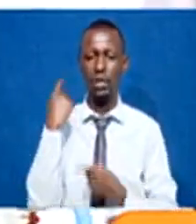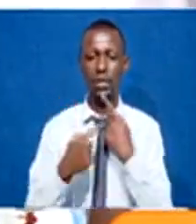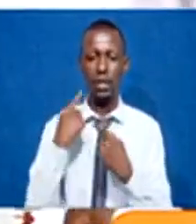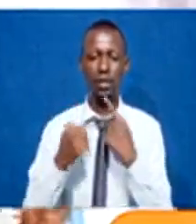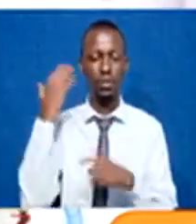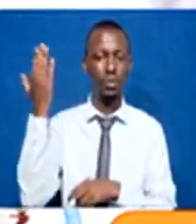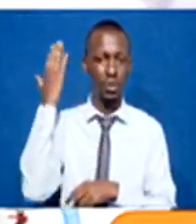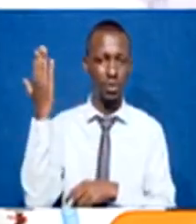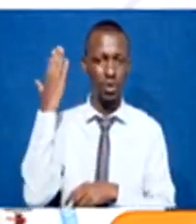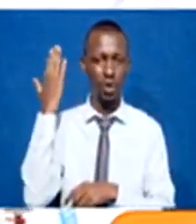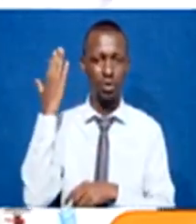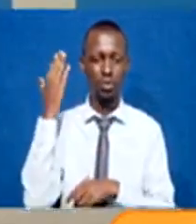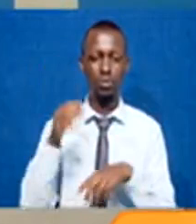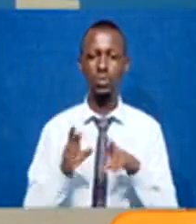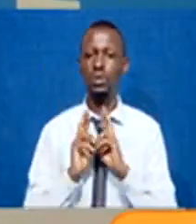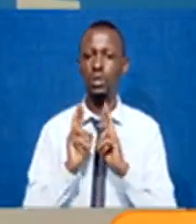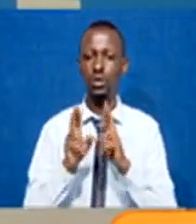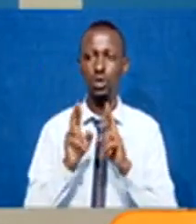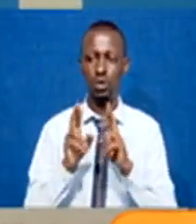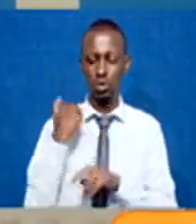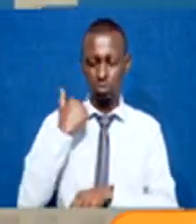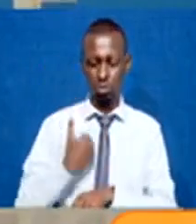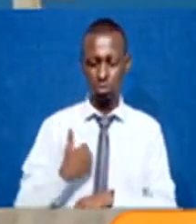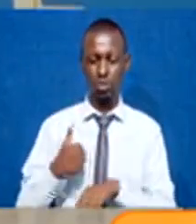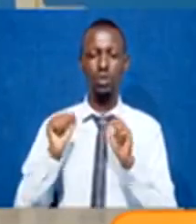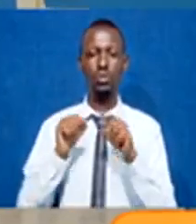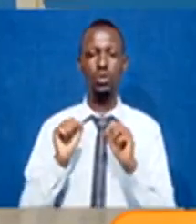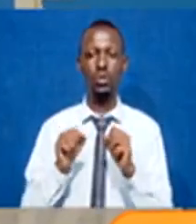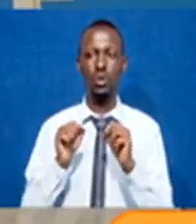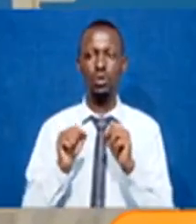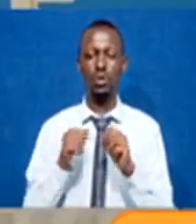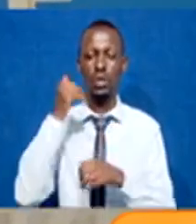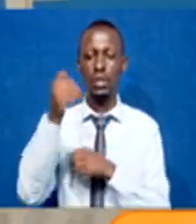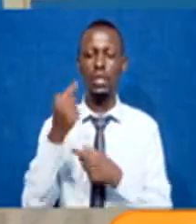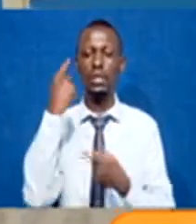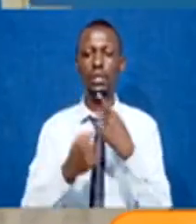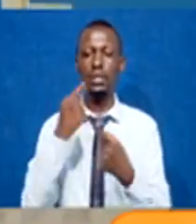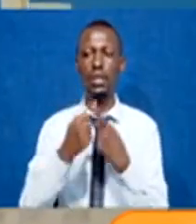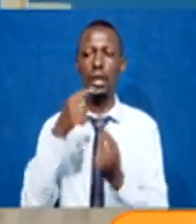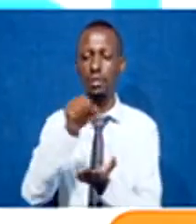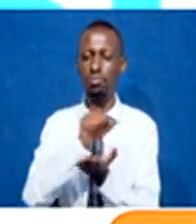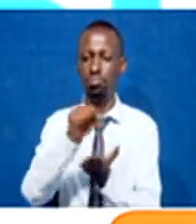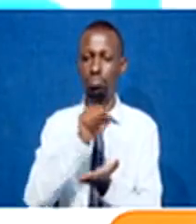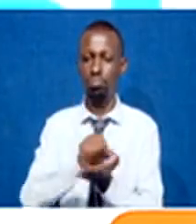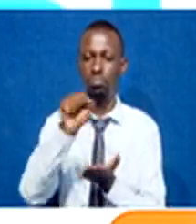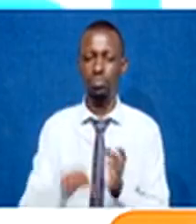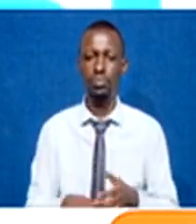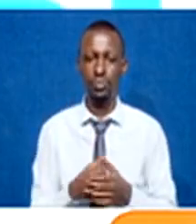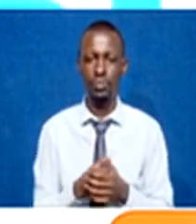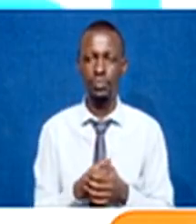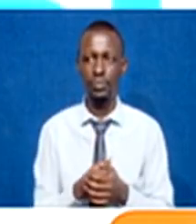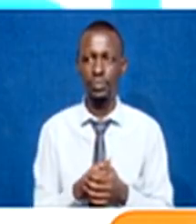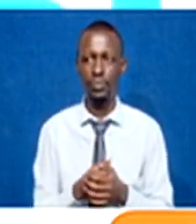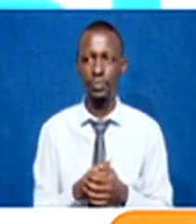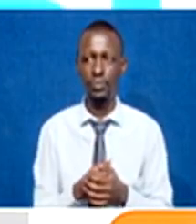uliopita, huku matokeo ya utafiti huu yakitarajiwa kuchapishwa rasmi mwaka ujao. The one of the countries I want to create is in Asia,